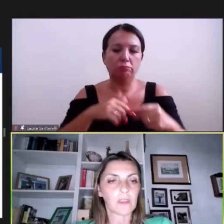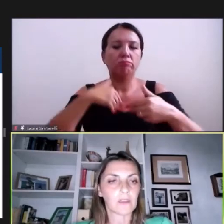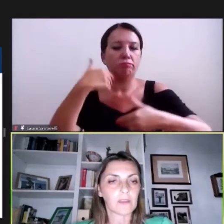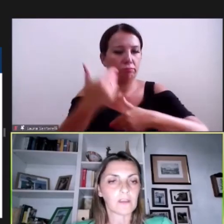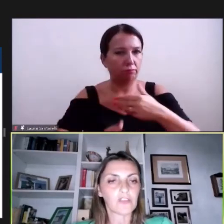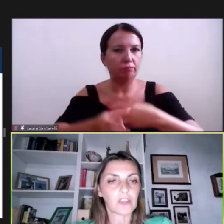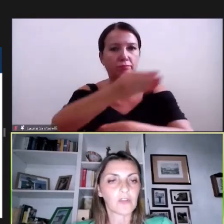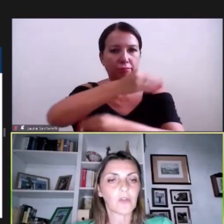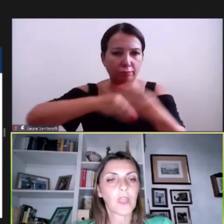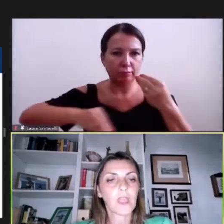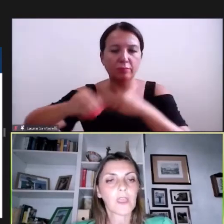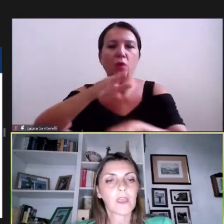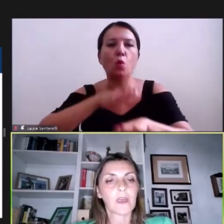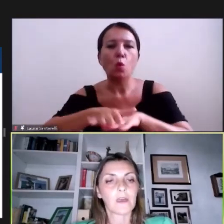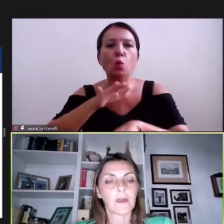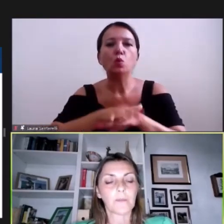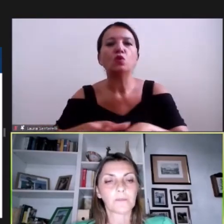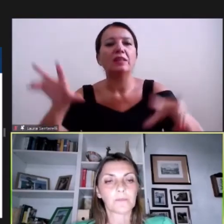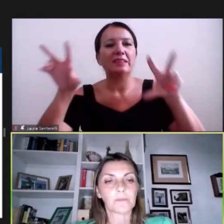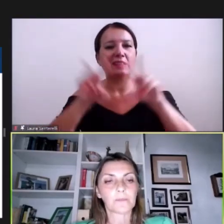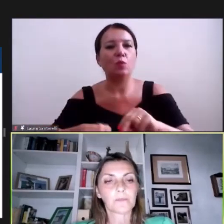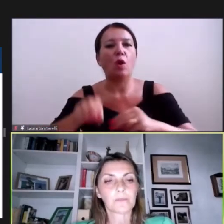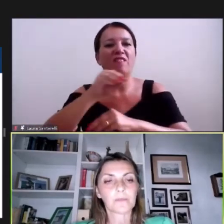e riciclo.